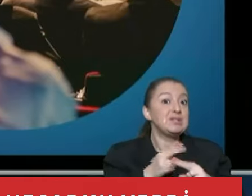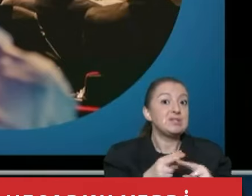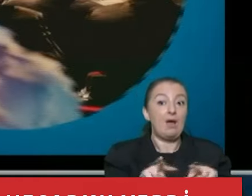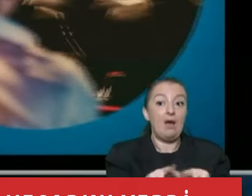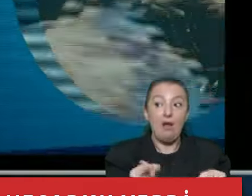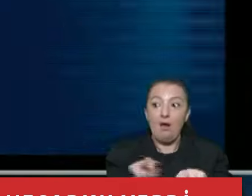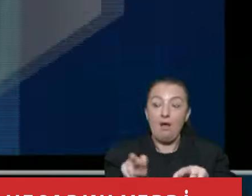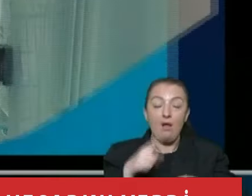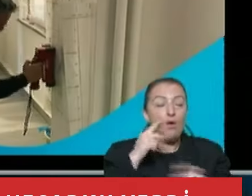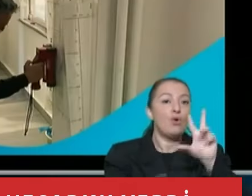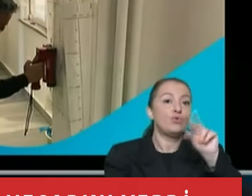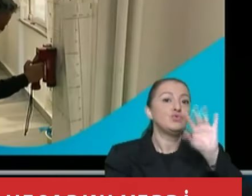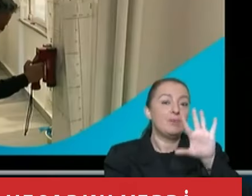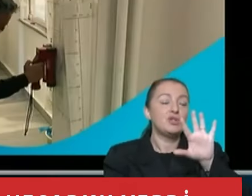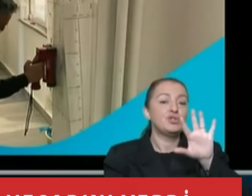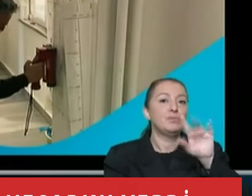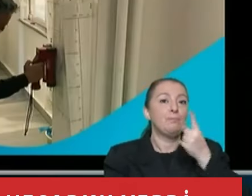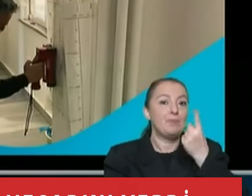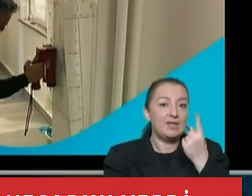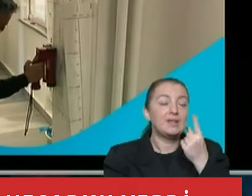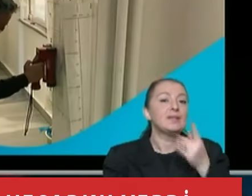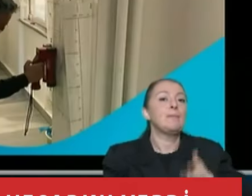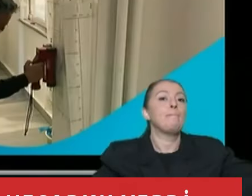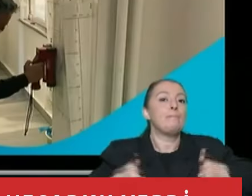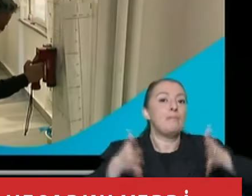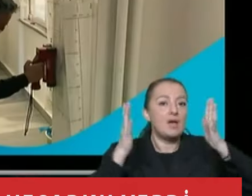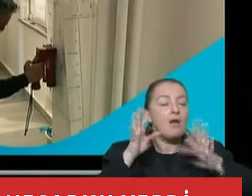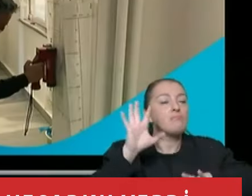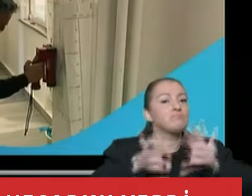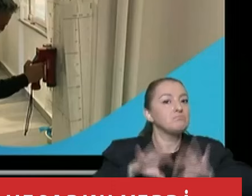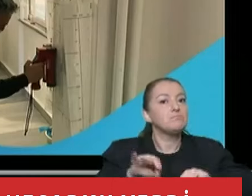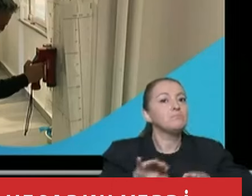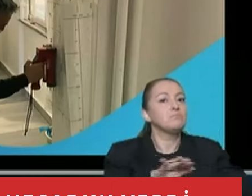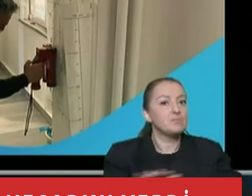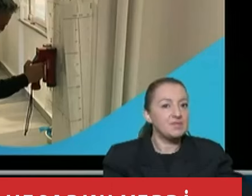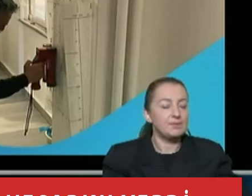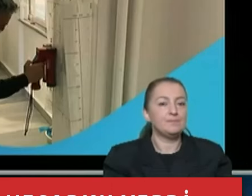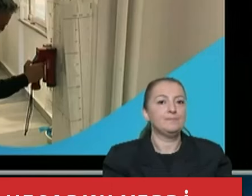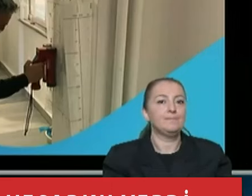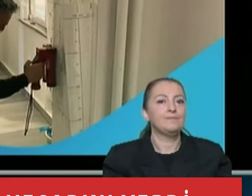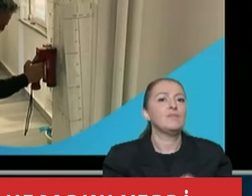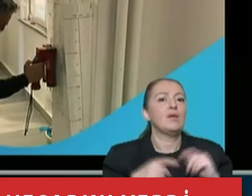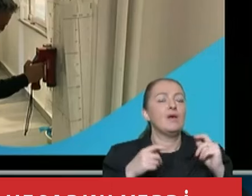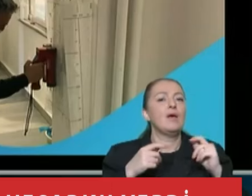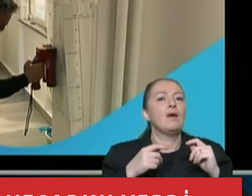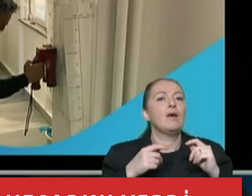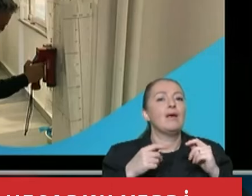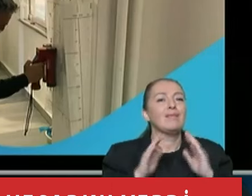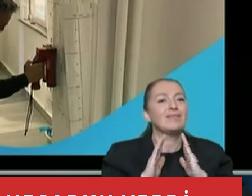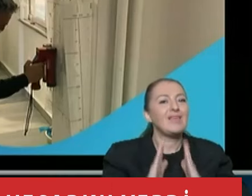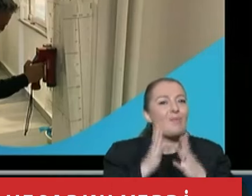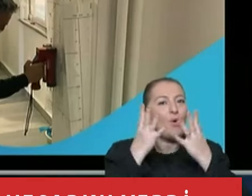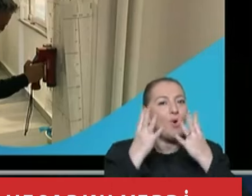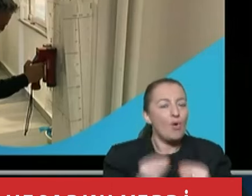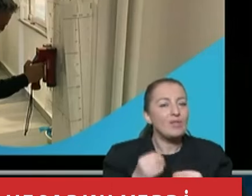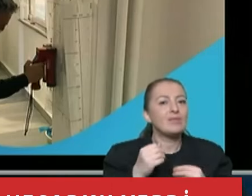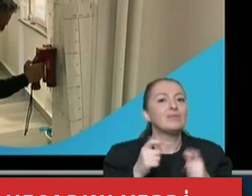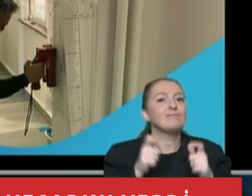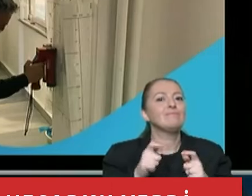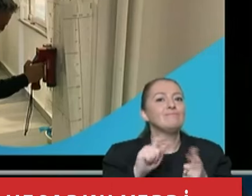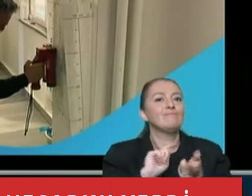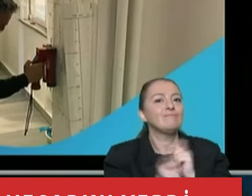yöntemiyle 35.000 35.000 binada inceleme yaptık Sürdürülebilir kentsel dönüşüm sisteminin